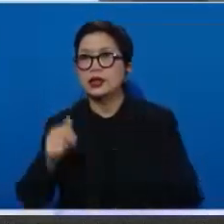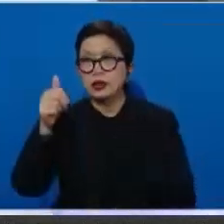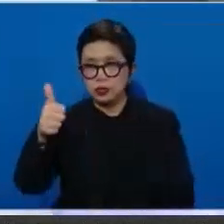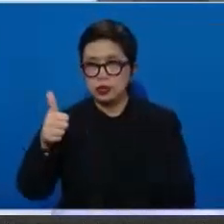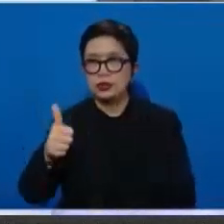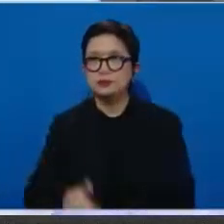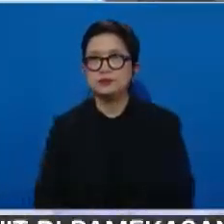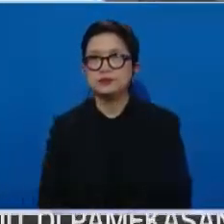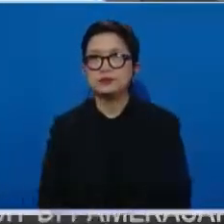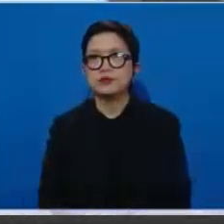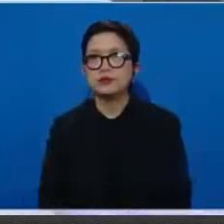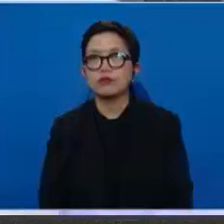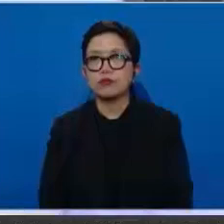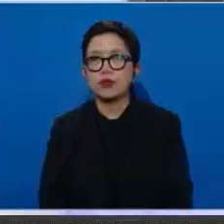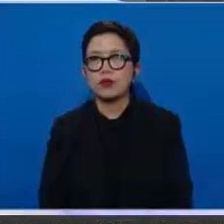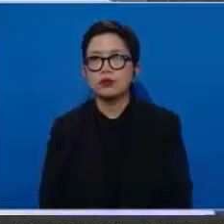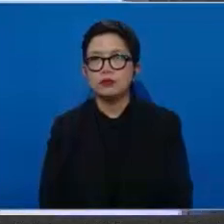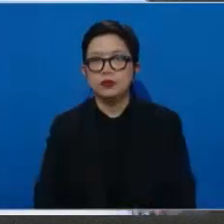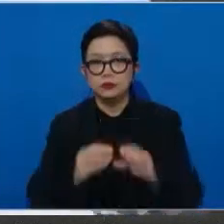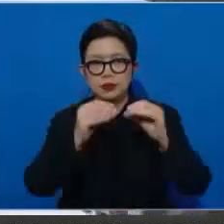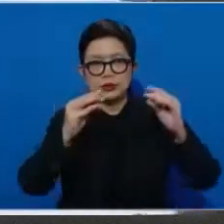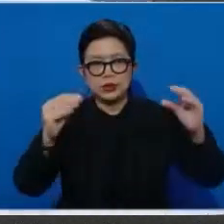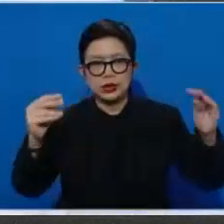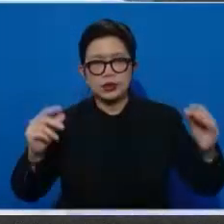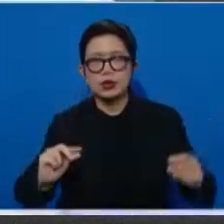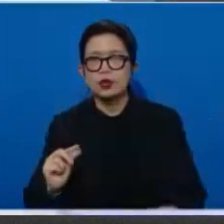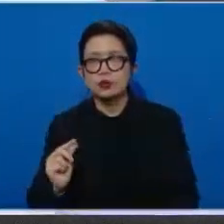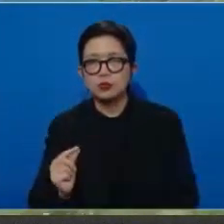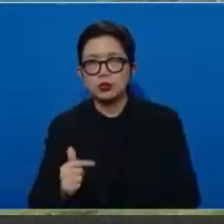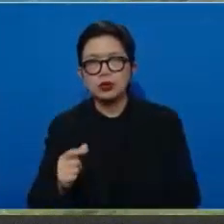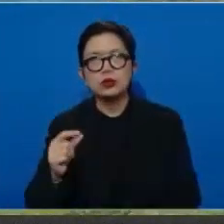sekali ya. Kalau pasir-pasirnya masih kelihatan, lautnya juga biru.